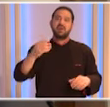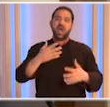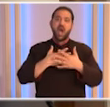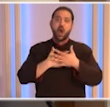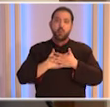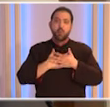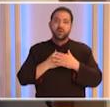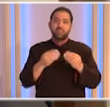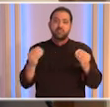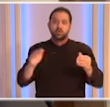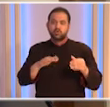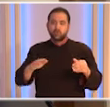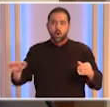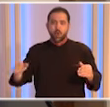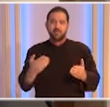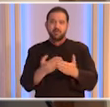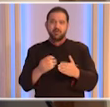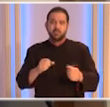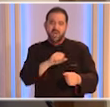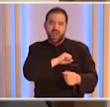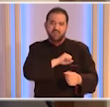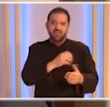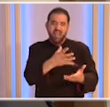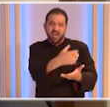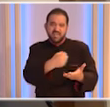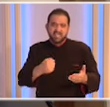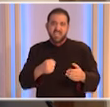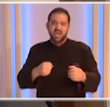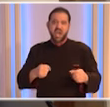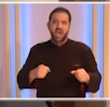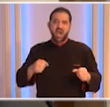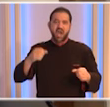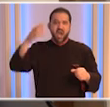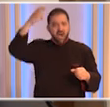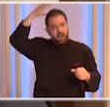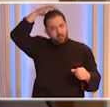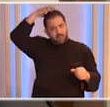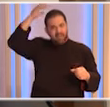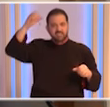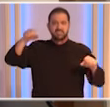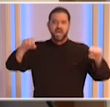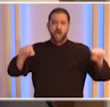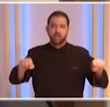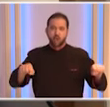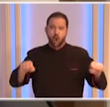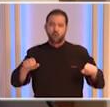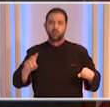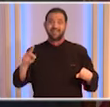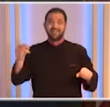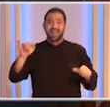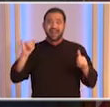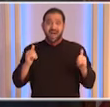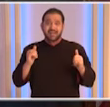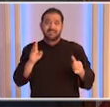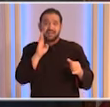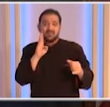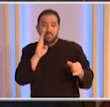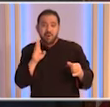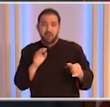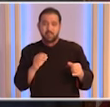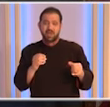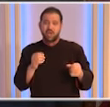criminale, irozii moderni din zilele noastre, care ucid viața ce va să înflorească în trupurile lor,